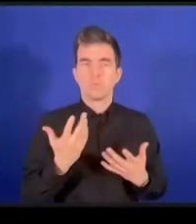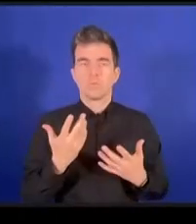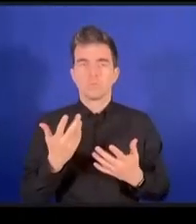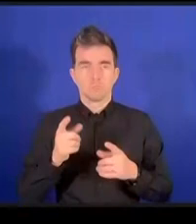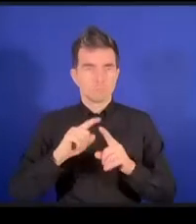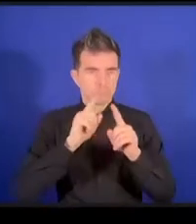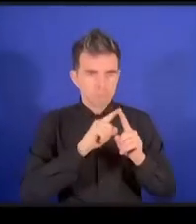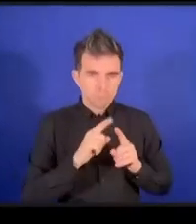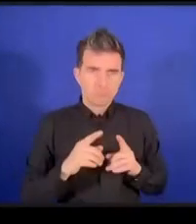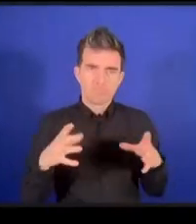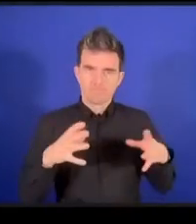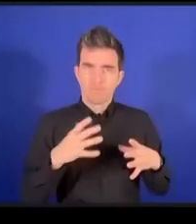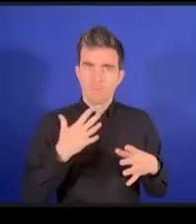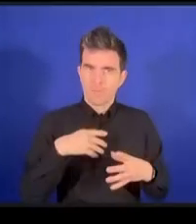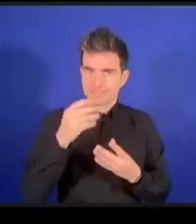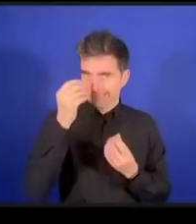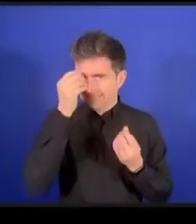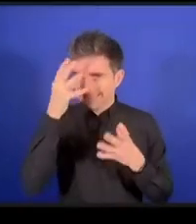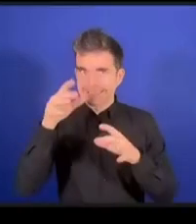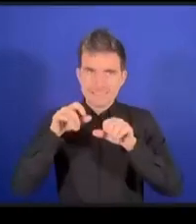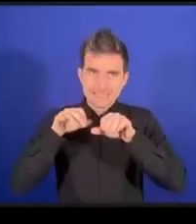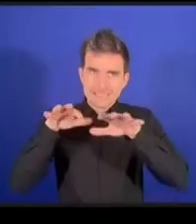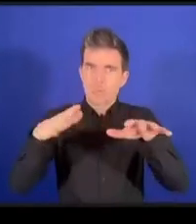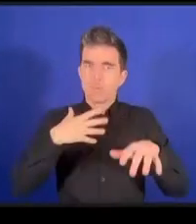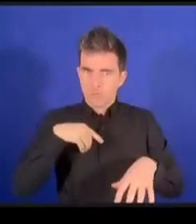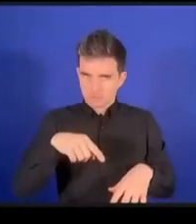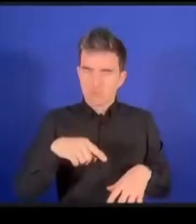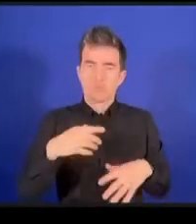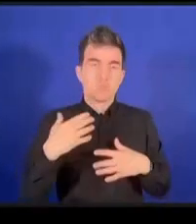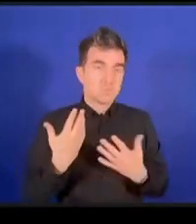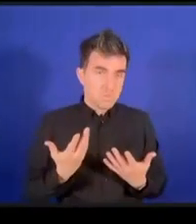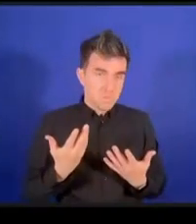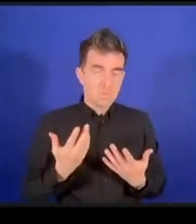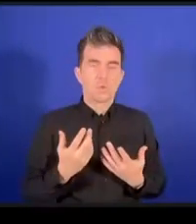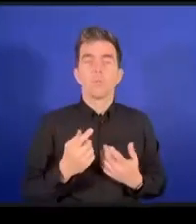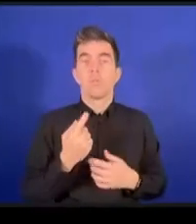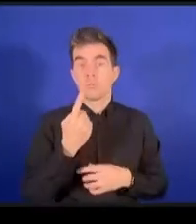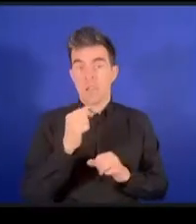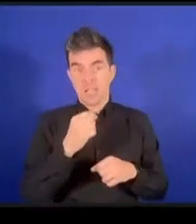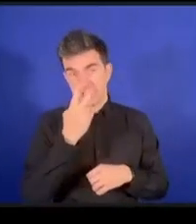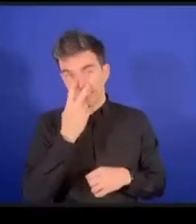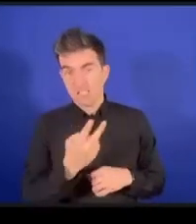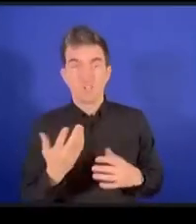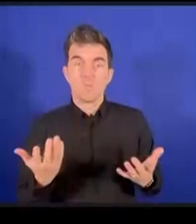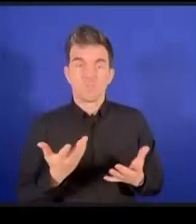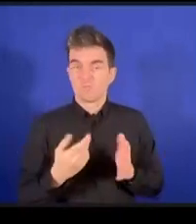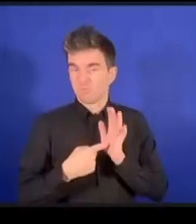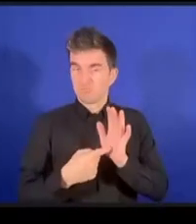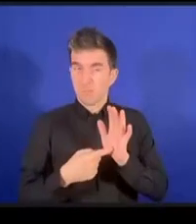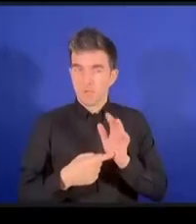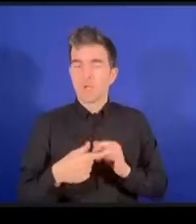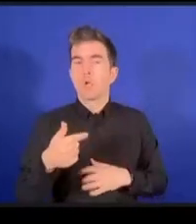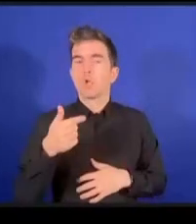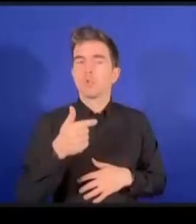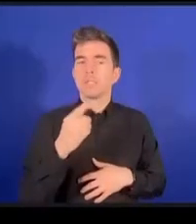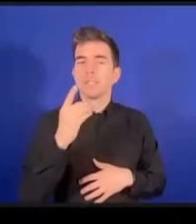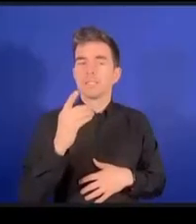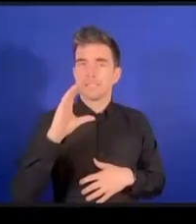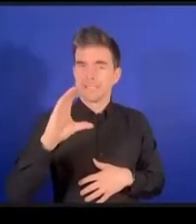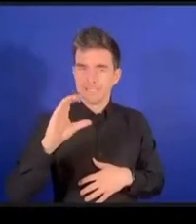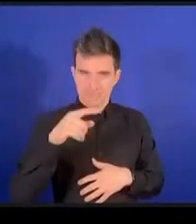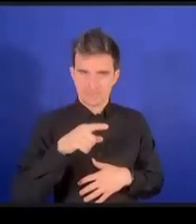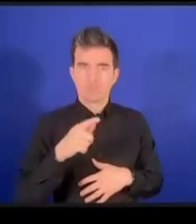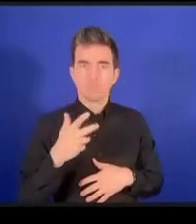позицию и я думаю что тогда будет сложнее охватить более широкие слои заинтересованных